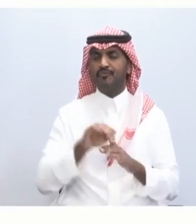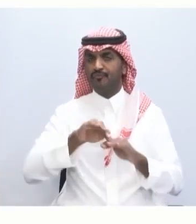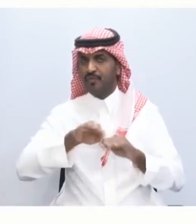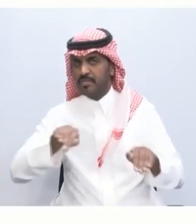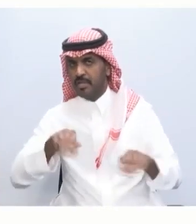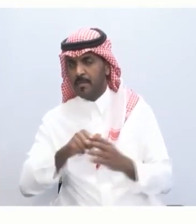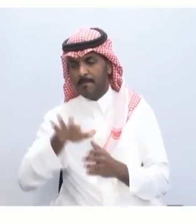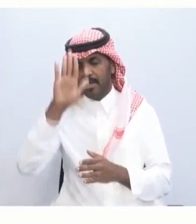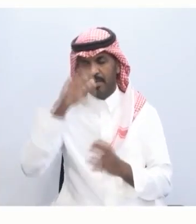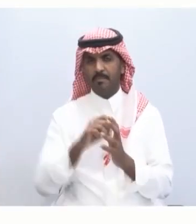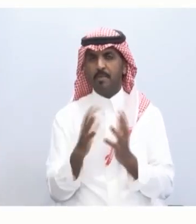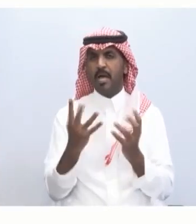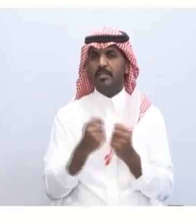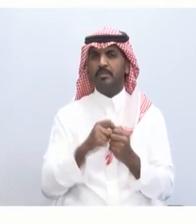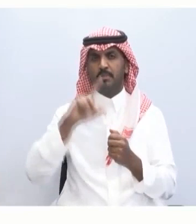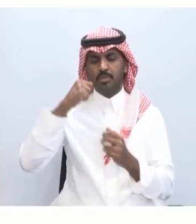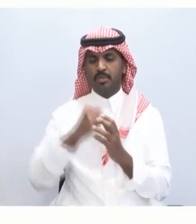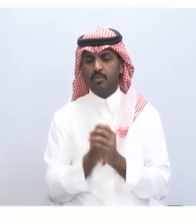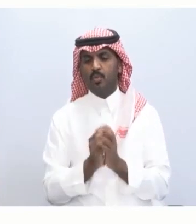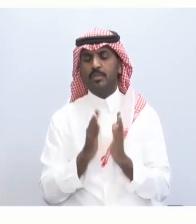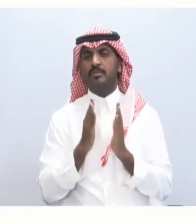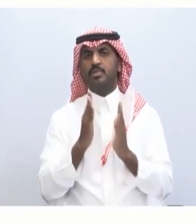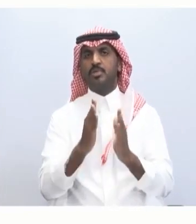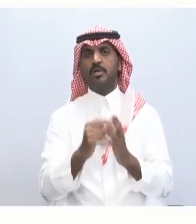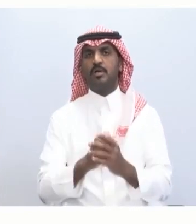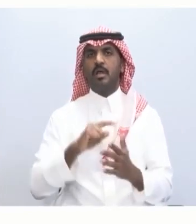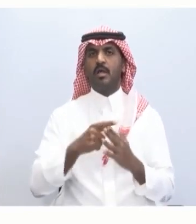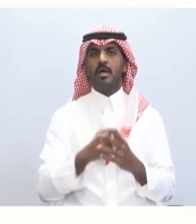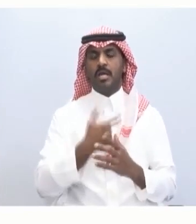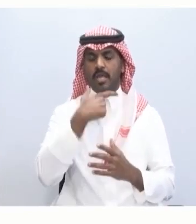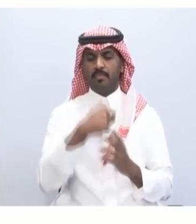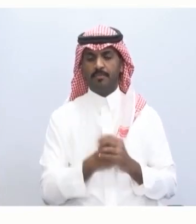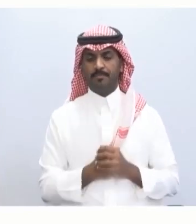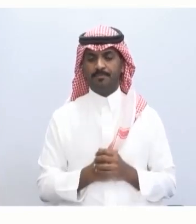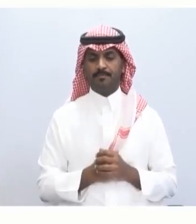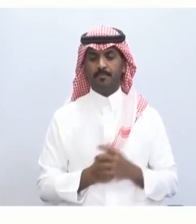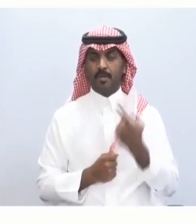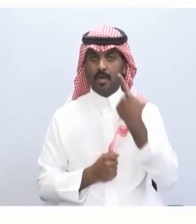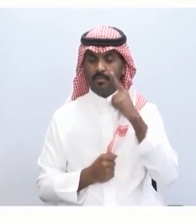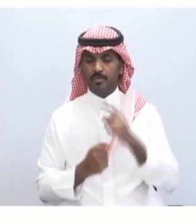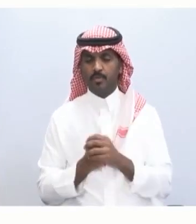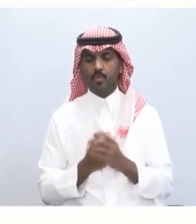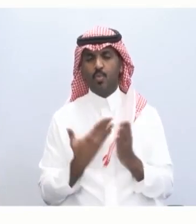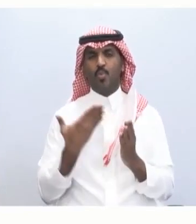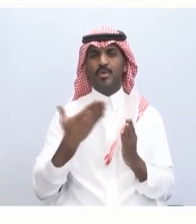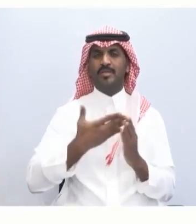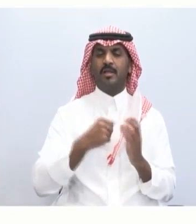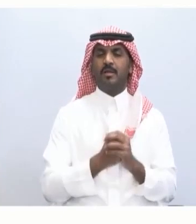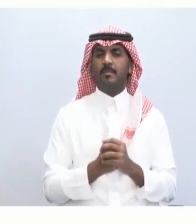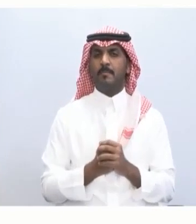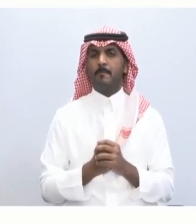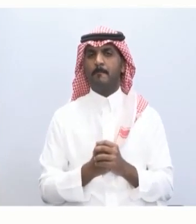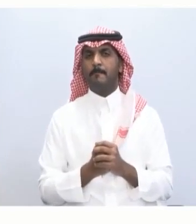بعدد من رجاله واتجه الى الرياض ابنائي وبناتي الطلاب وصل الملك عبد